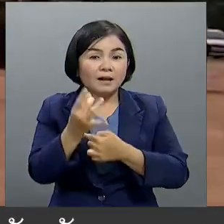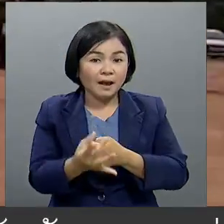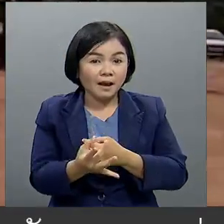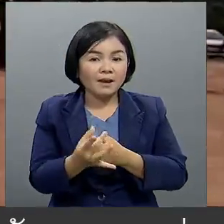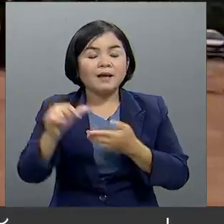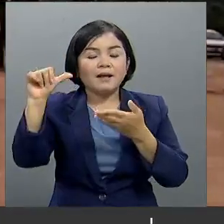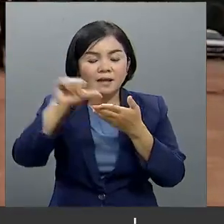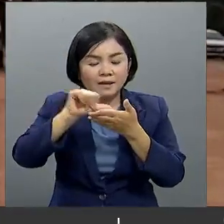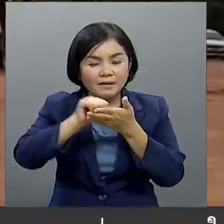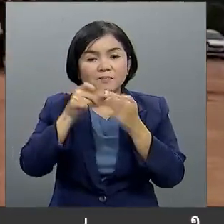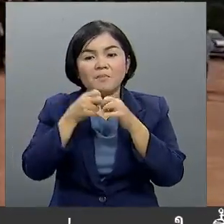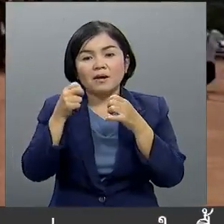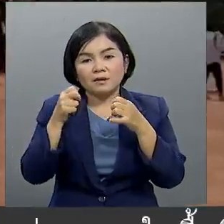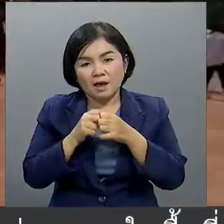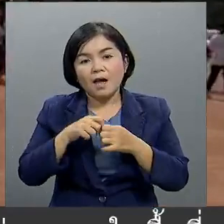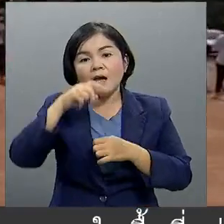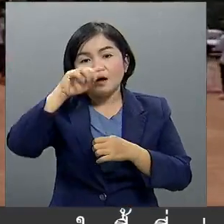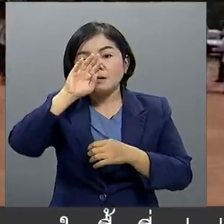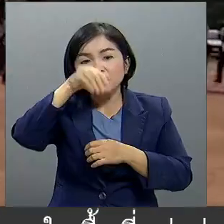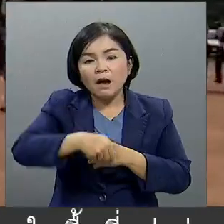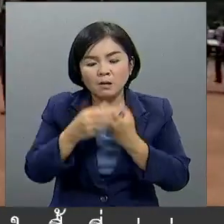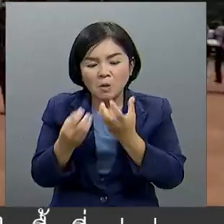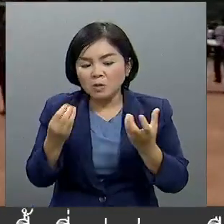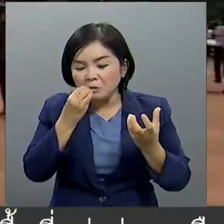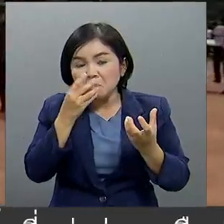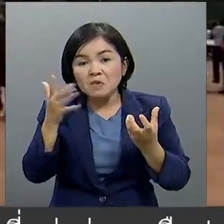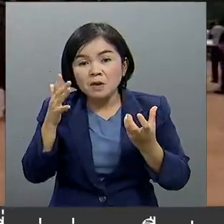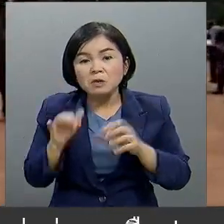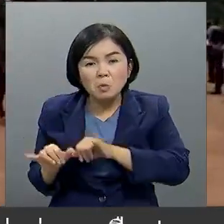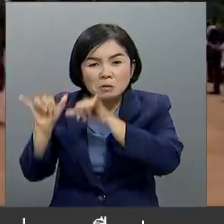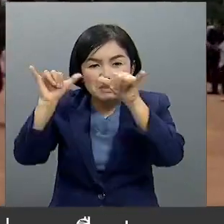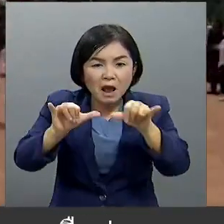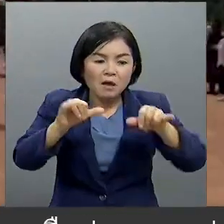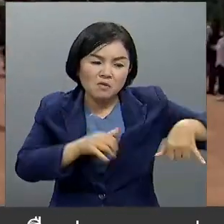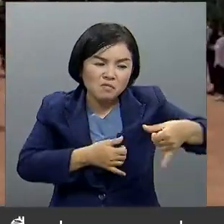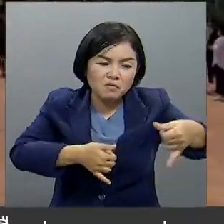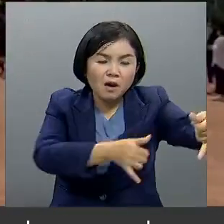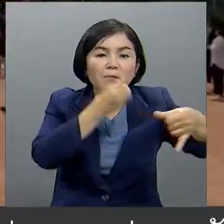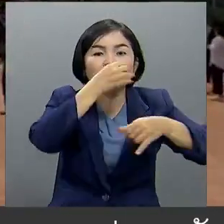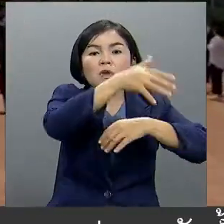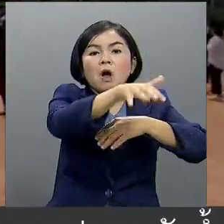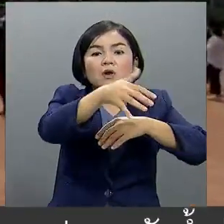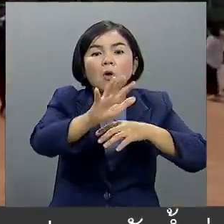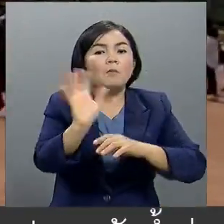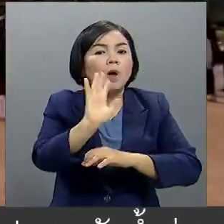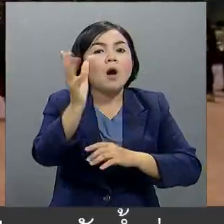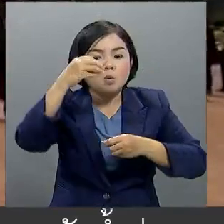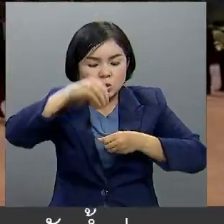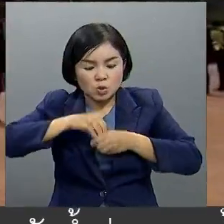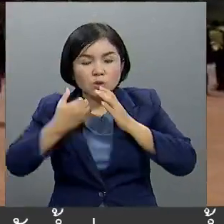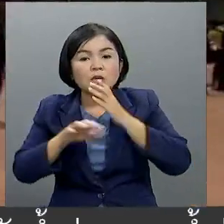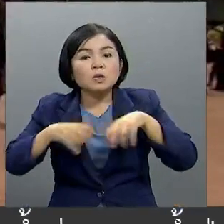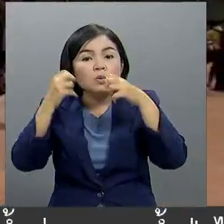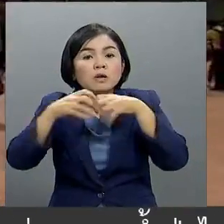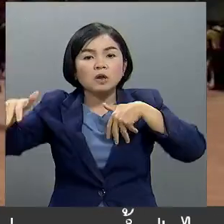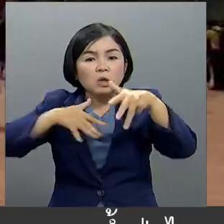ญหาช้างเร่ร่อนค่ะภายใต้โครงการนำช้างคืนถิ่นเพื่อพัฒนาสุรินทร์บ้านเกิดเพื่อสร้างแหล่งท่องเที่ยวที่อยู่ใน